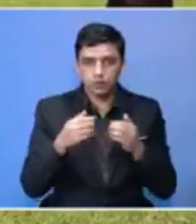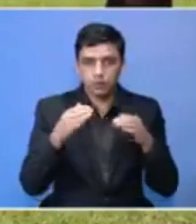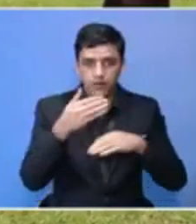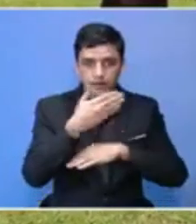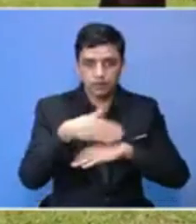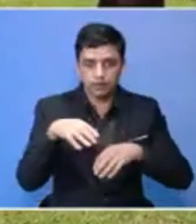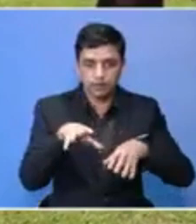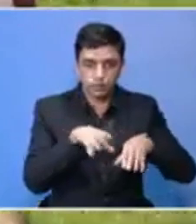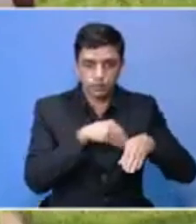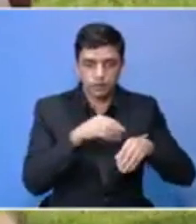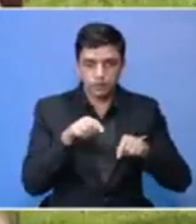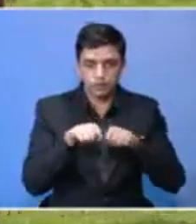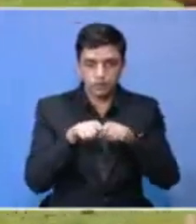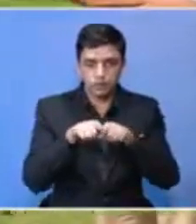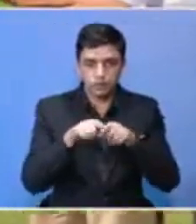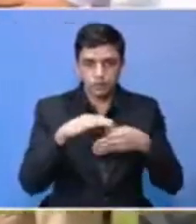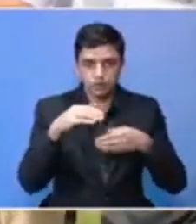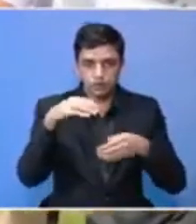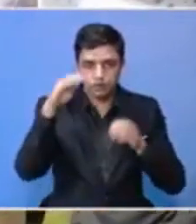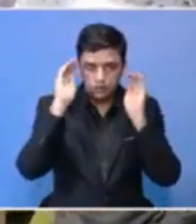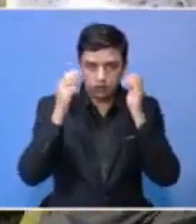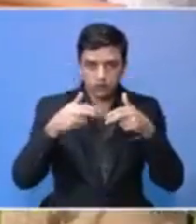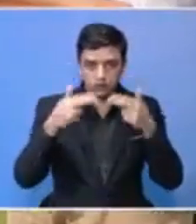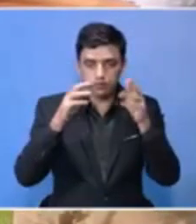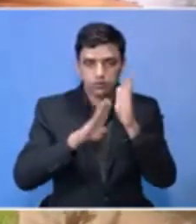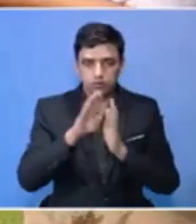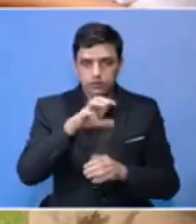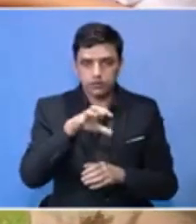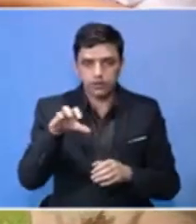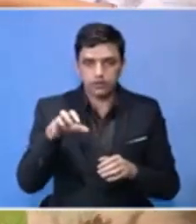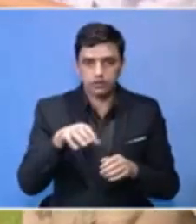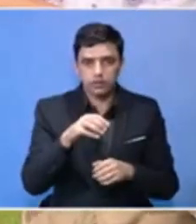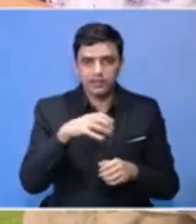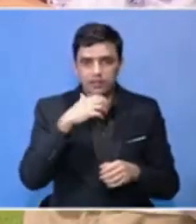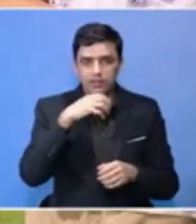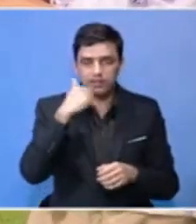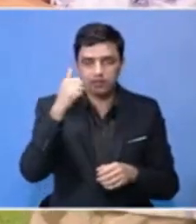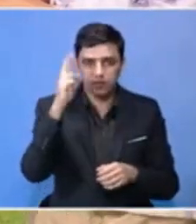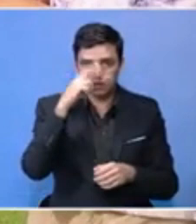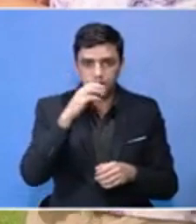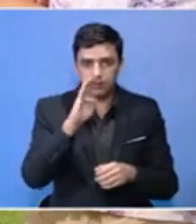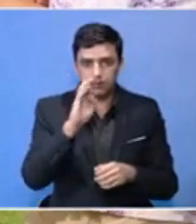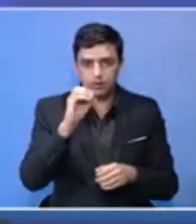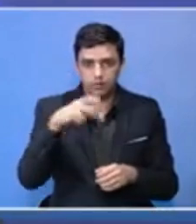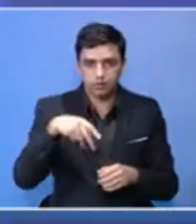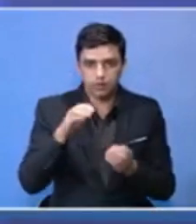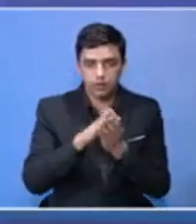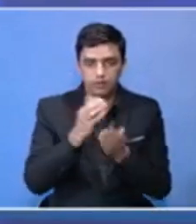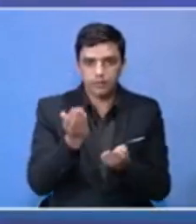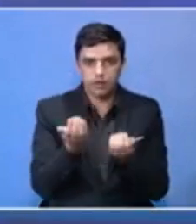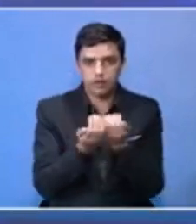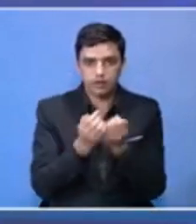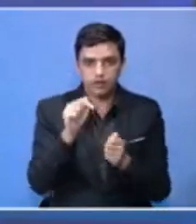सीमाका कारण चोरी निकासी हुनुका साथै सुरक्षा चुनौती समेत बढेकाले स्थानीयले स्थायी रूपमै बिओपी राखिनुपर्ने माग राख्दै आएका